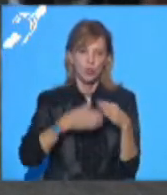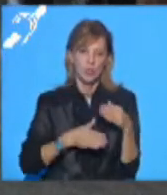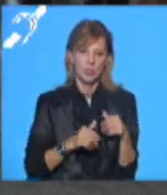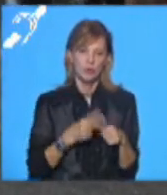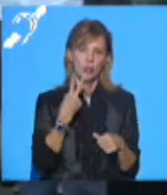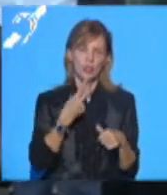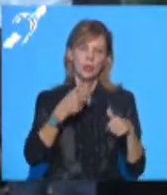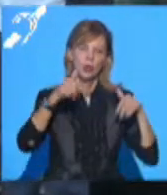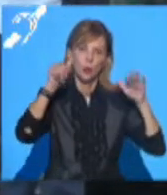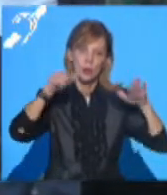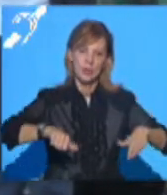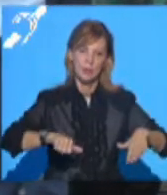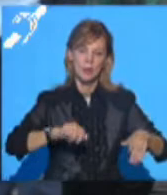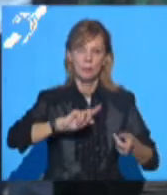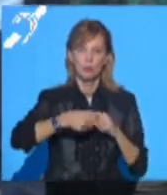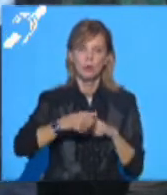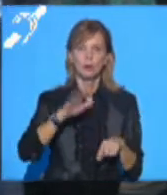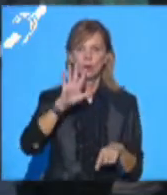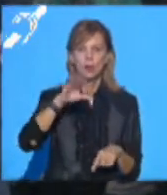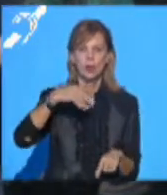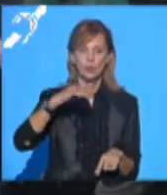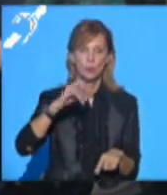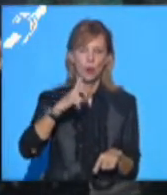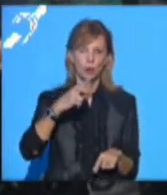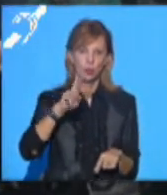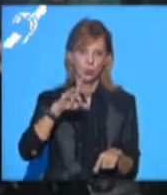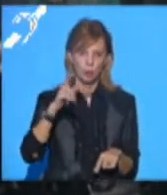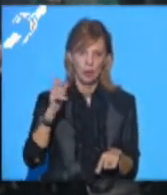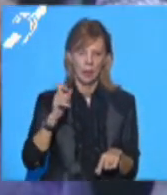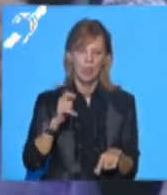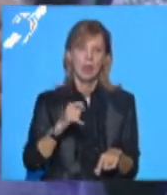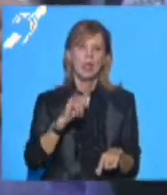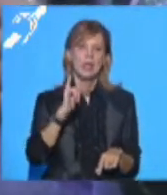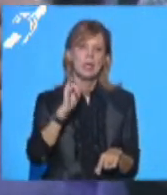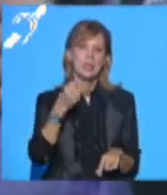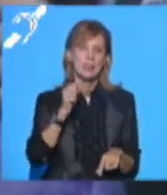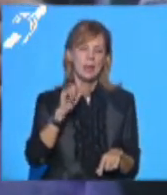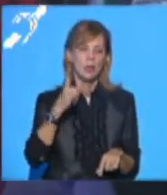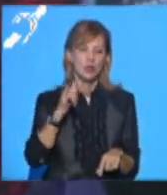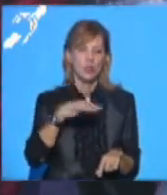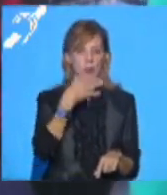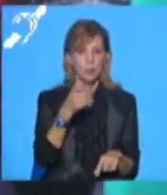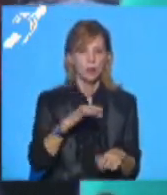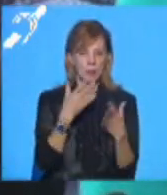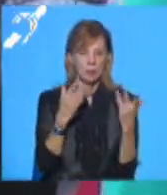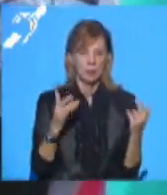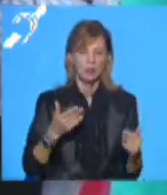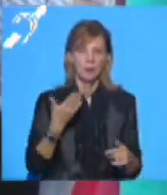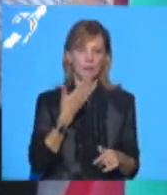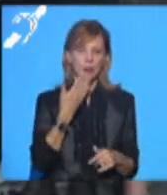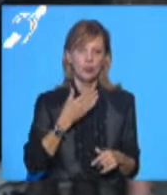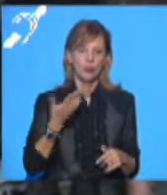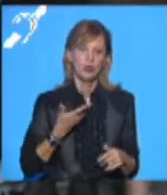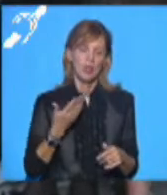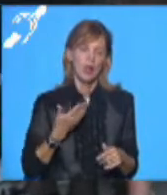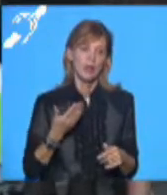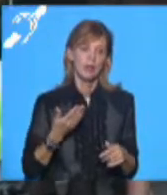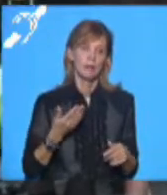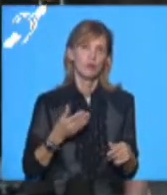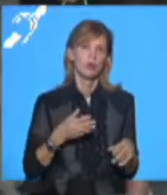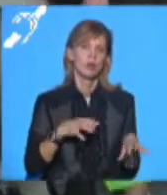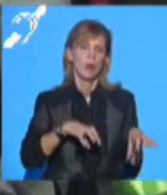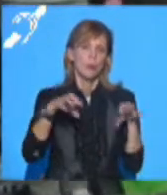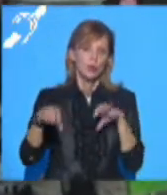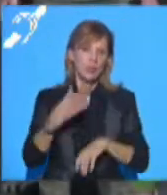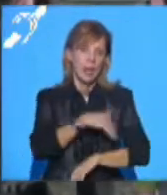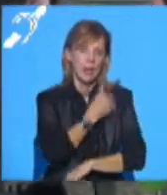două semestre vor fi înlocuite cu 5 module. Potrivit conducerei ISJ Dolj, sunt și câteva școli care vor reloca elevii în alte spații pentru că nu